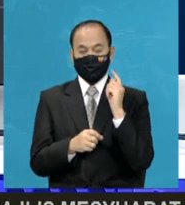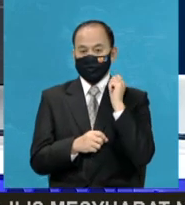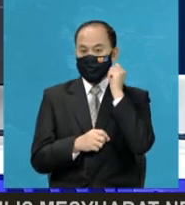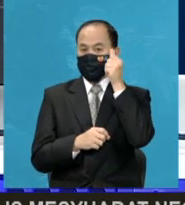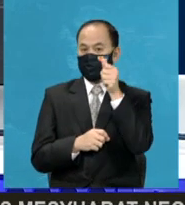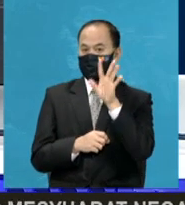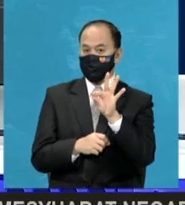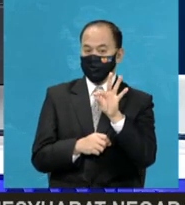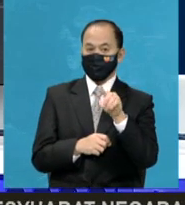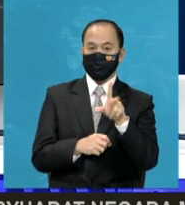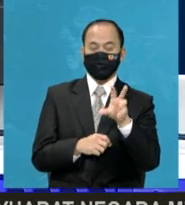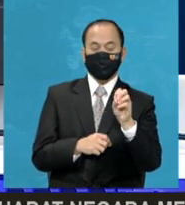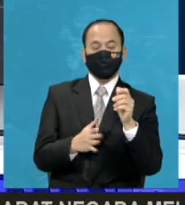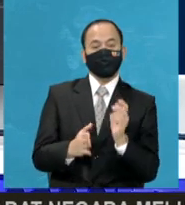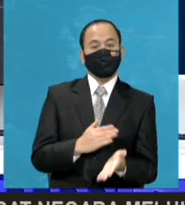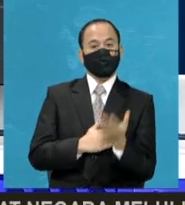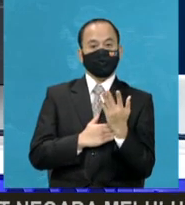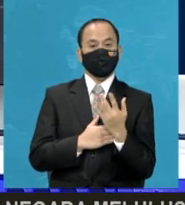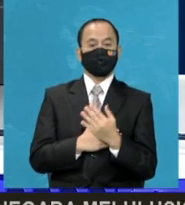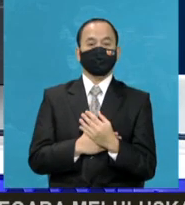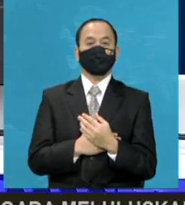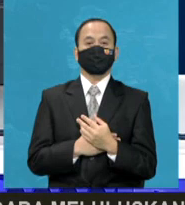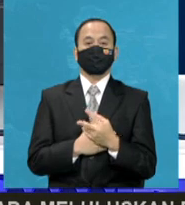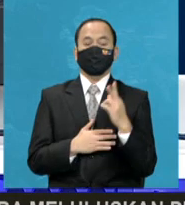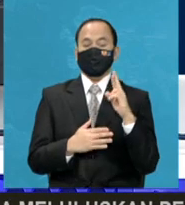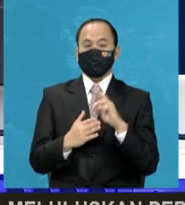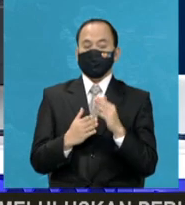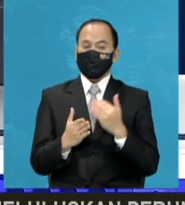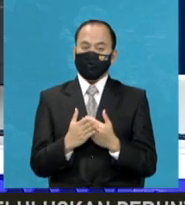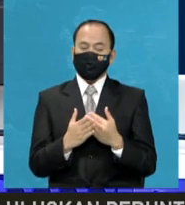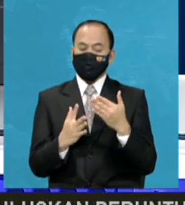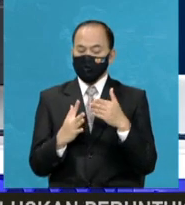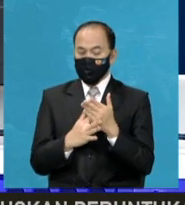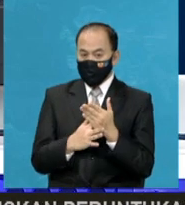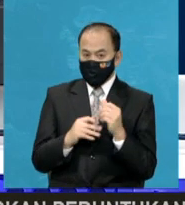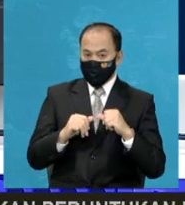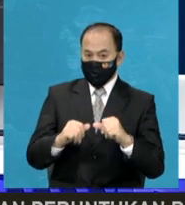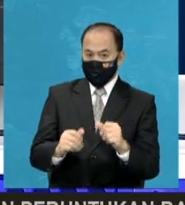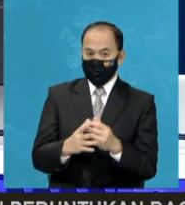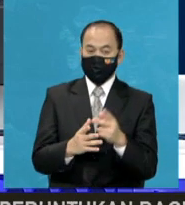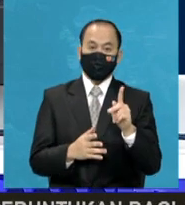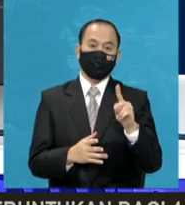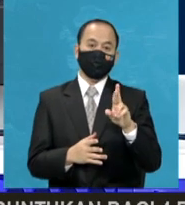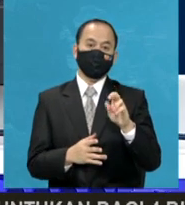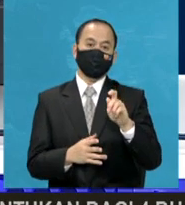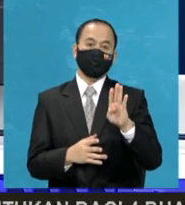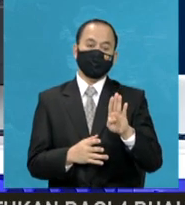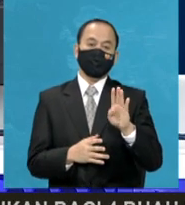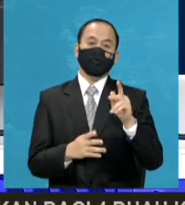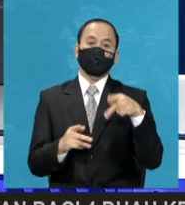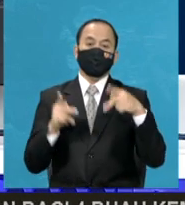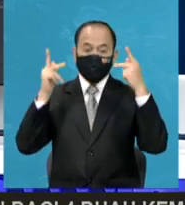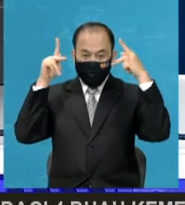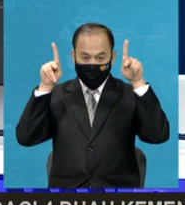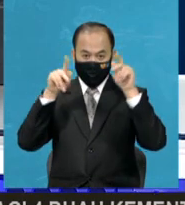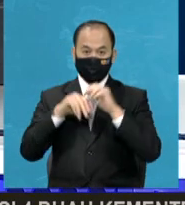orang ramai bolehlah mengikuti Waka Man persidangan harian melalui saluran Arteri perdana dan arti besok meindra pada pukul